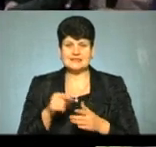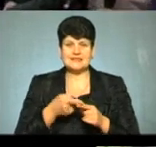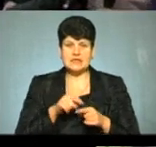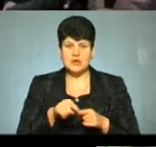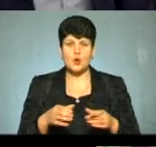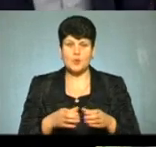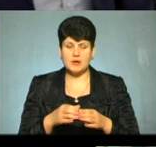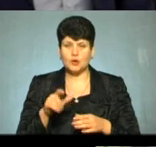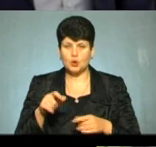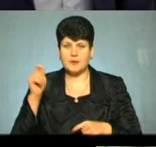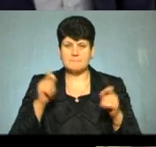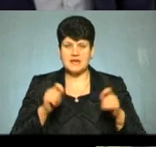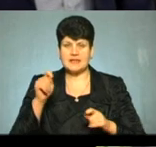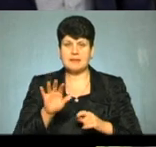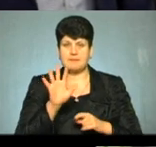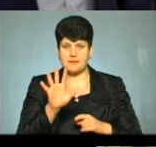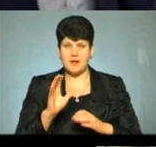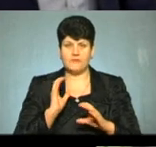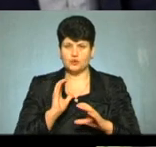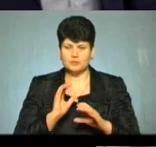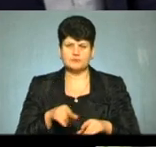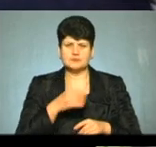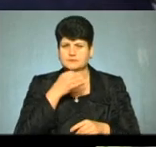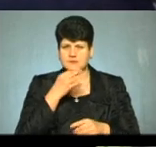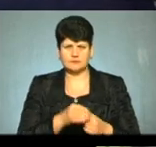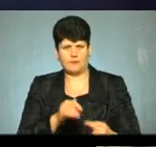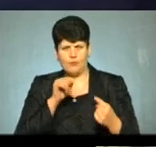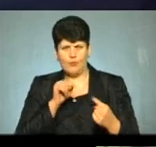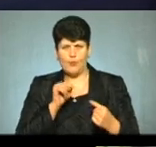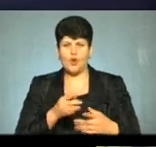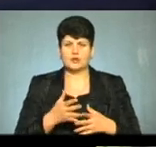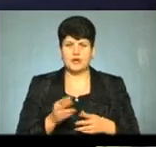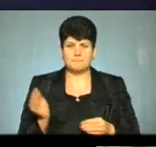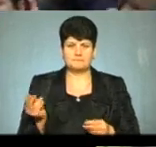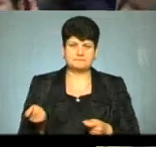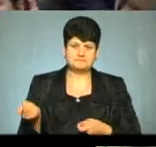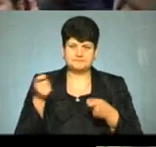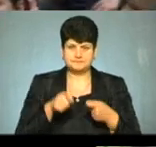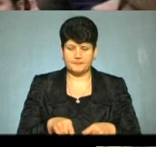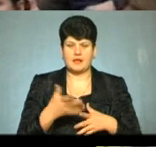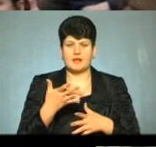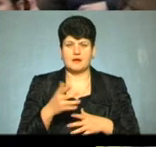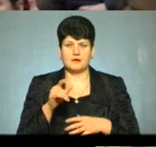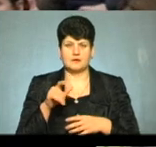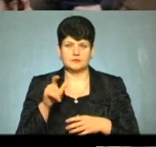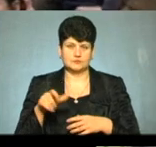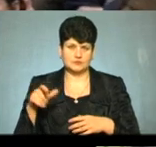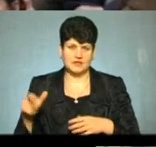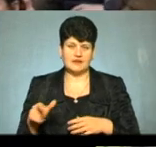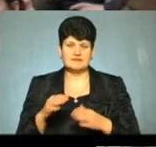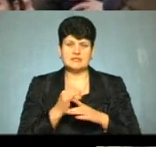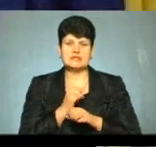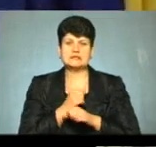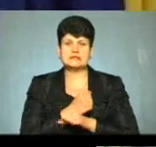громади Олександри Жирук, люди приїхали 5 автобусами, щоб висловитися проти розміщення евакуйованих з Китаю українців у санаторії